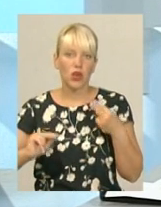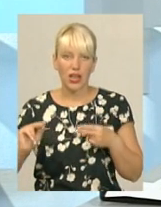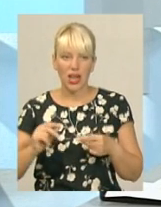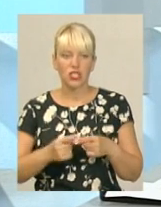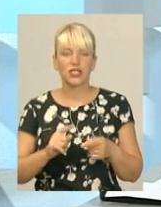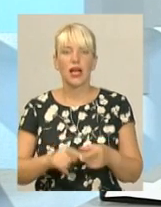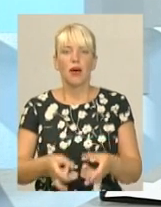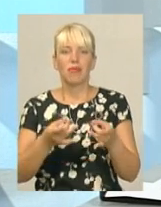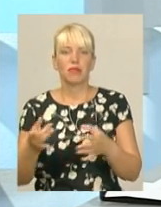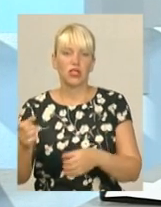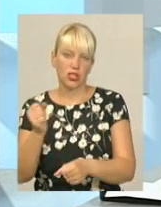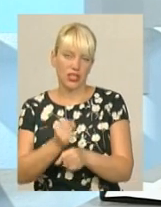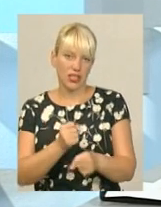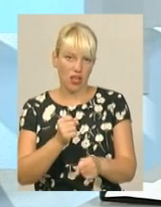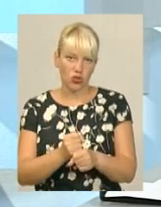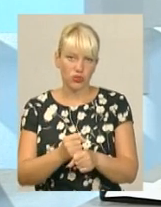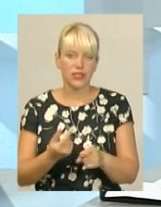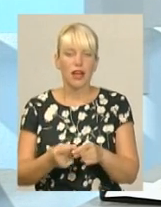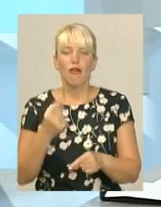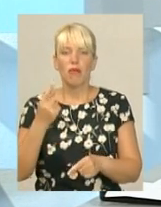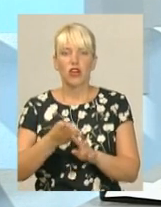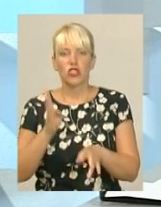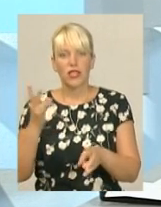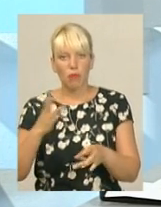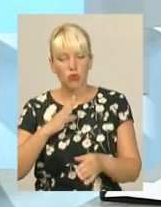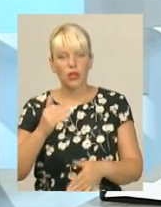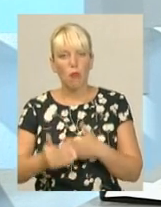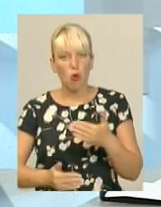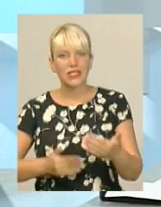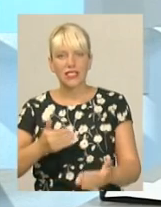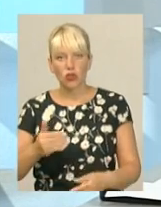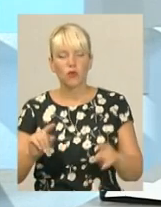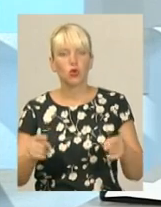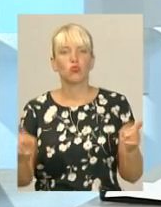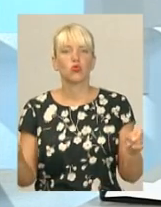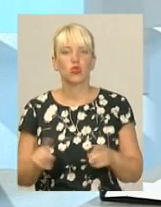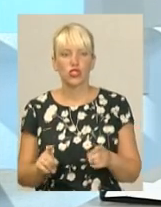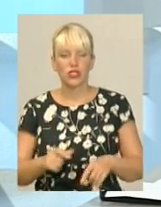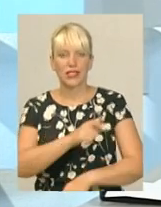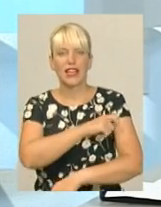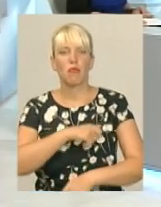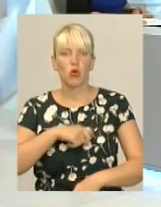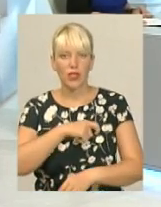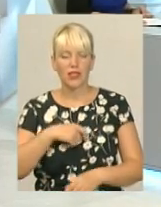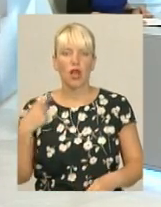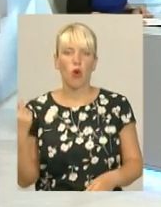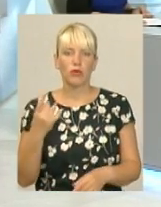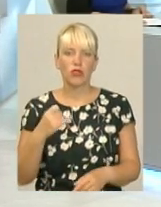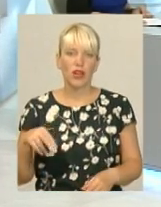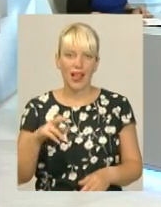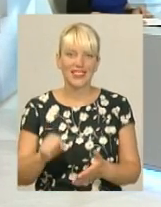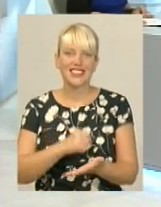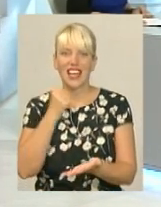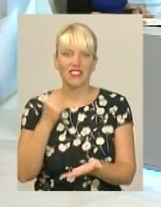превентивної діяльності. Ну, в першу чергу, потрібно бути послідовним, тому що саме депутати обласної ради затвердили